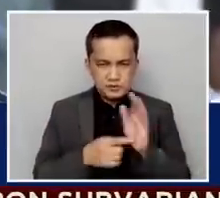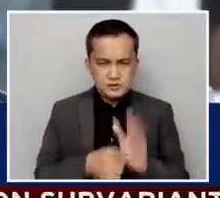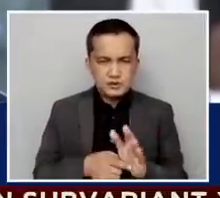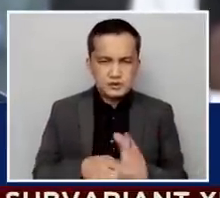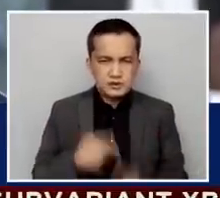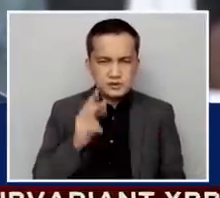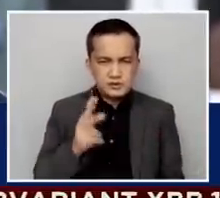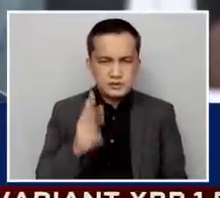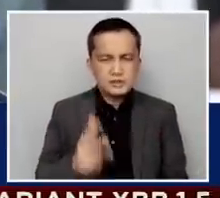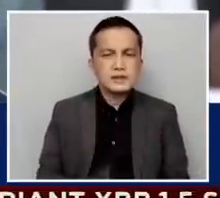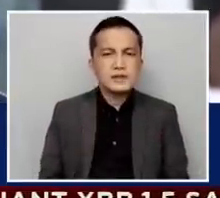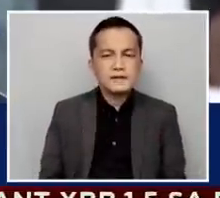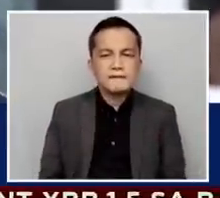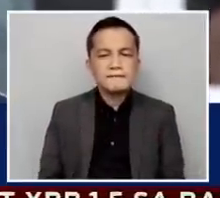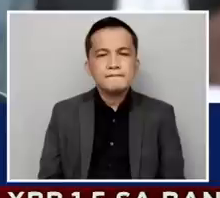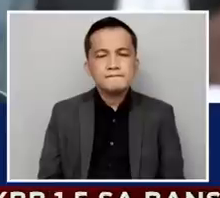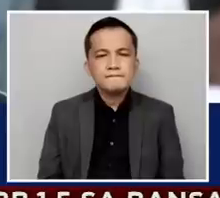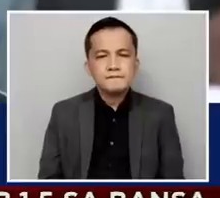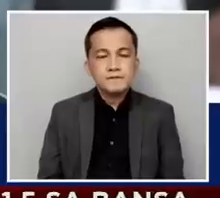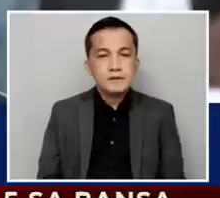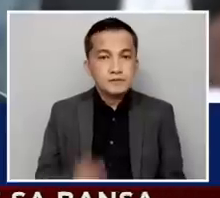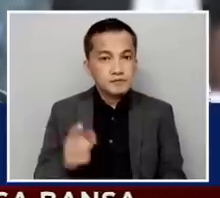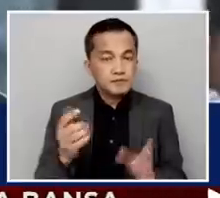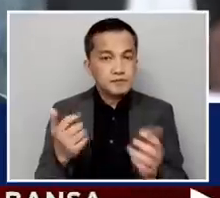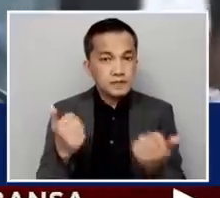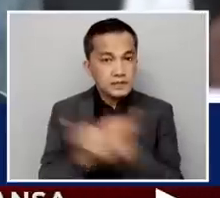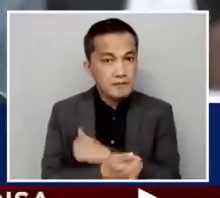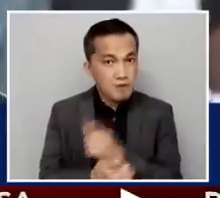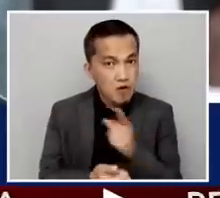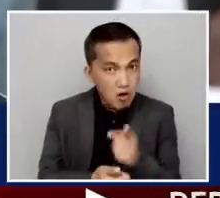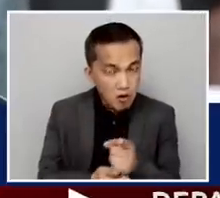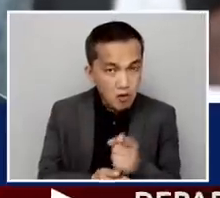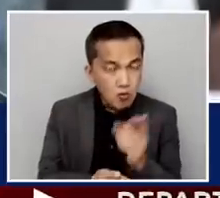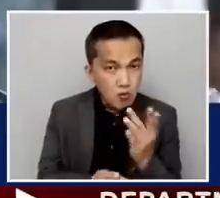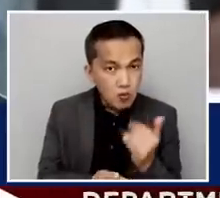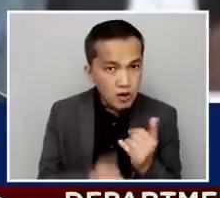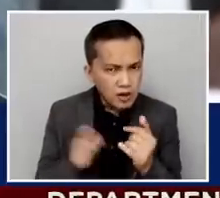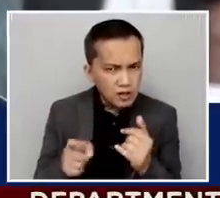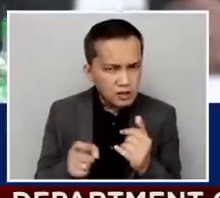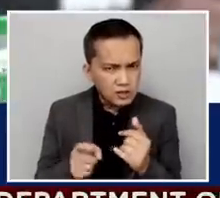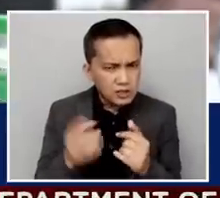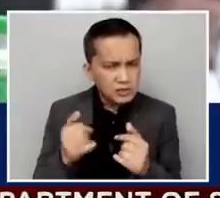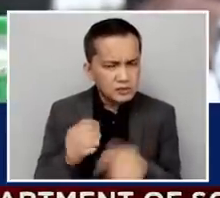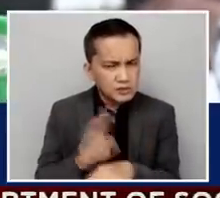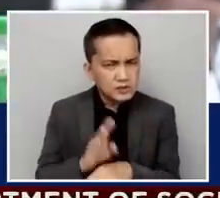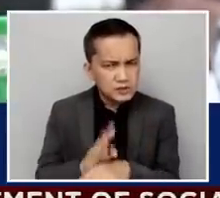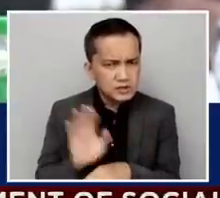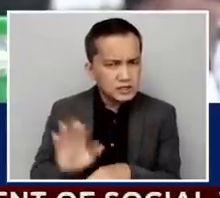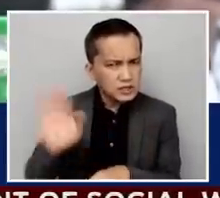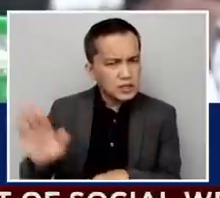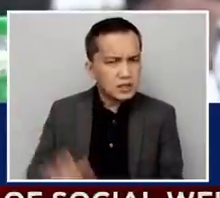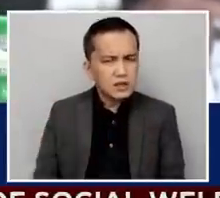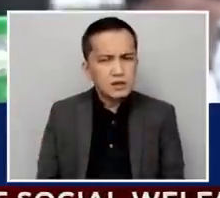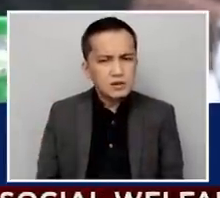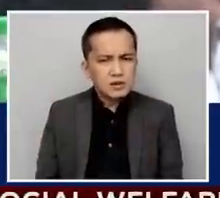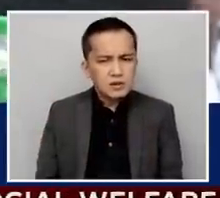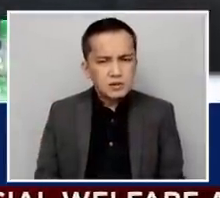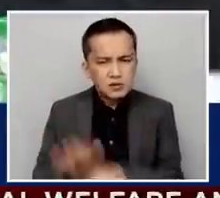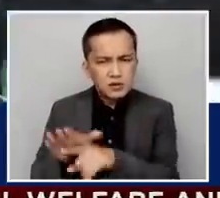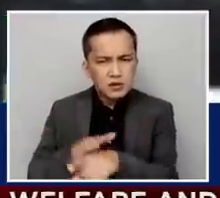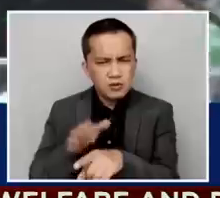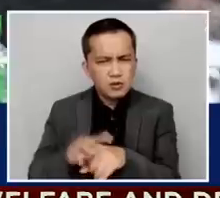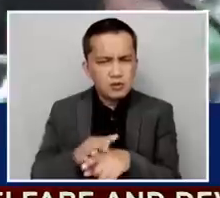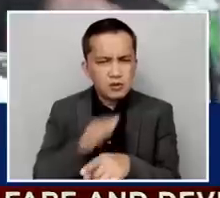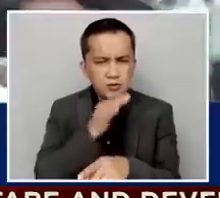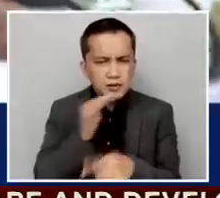eh. Pinalitan mo? Bakit ganun ka kasing makipagnegosyo sa kanila? Kawawa ang mga